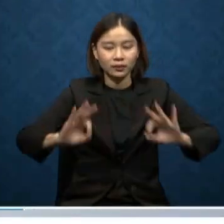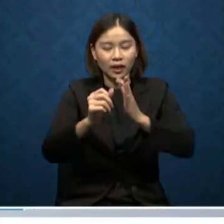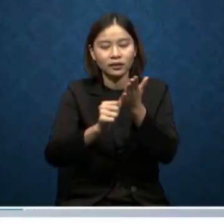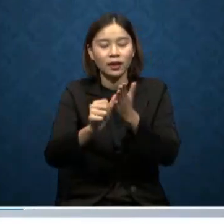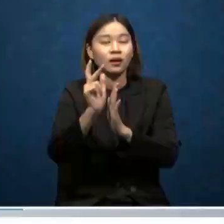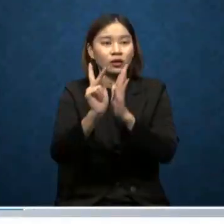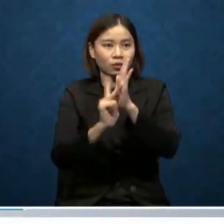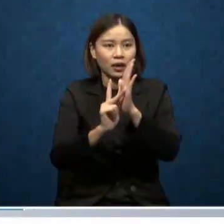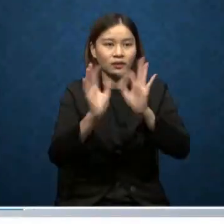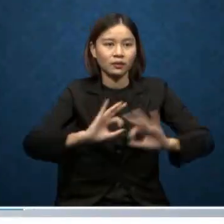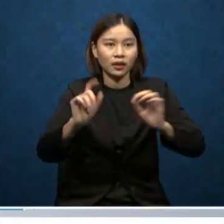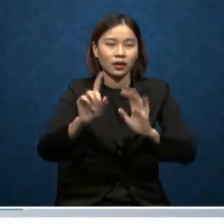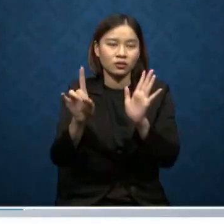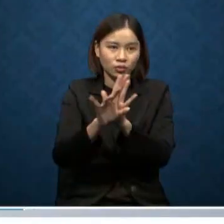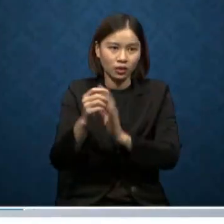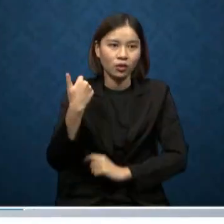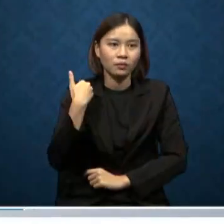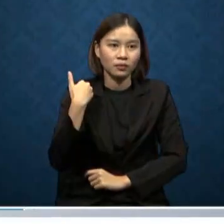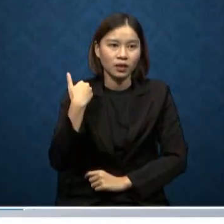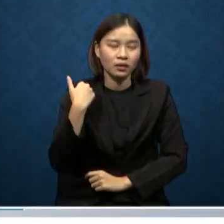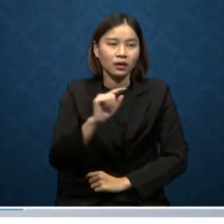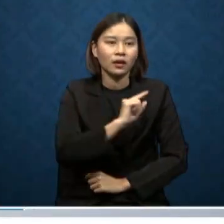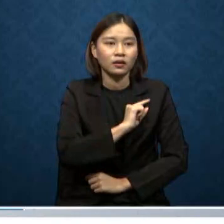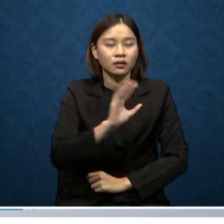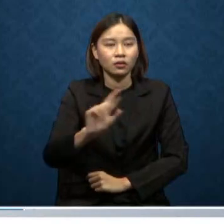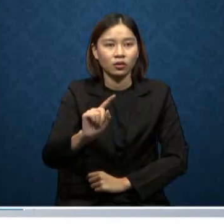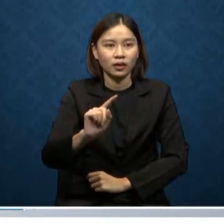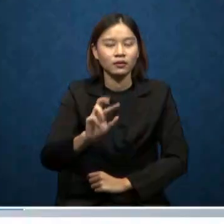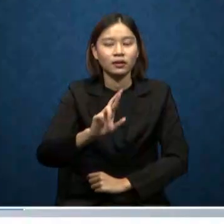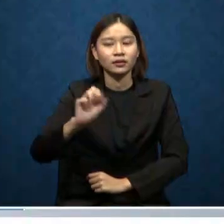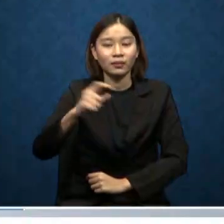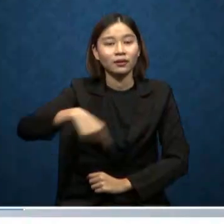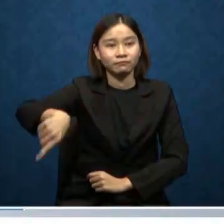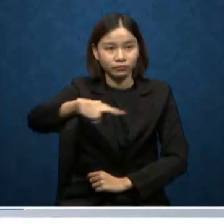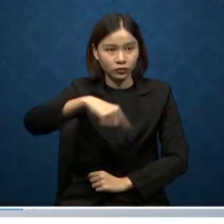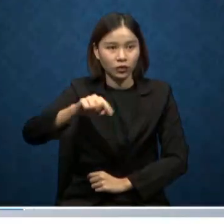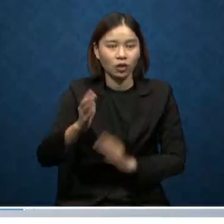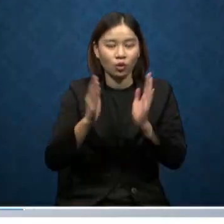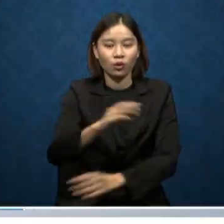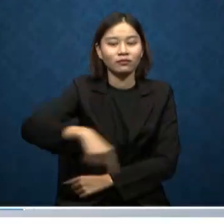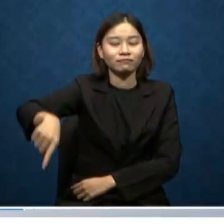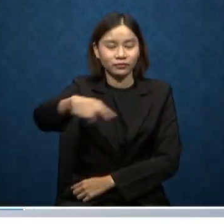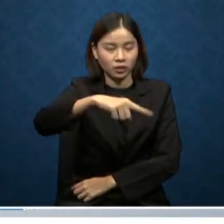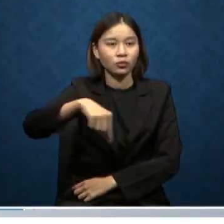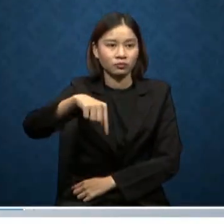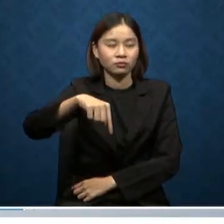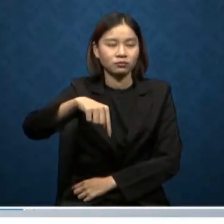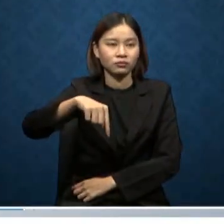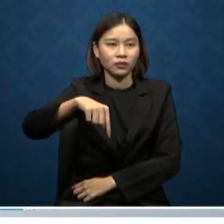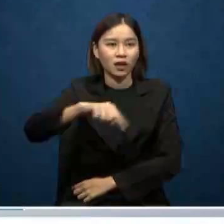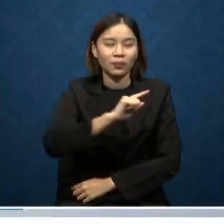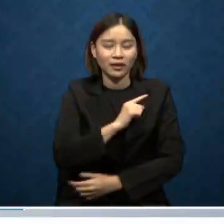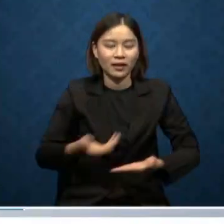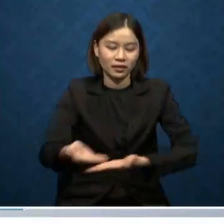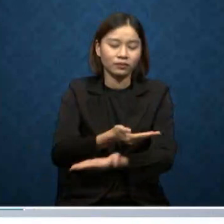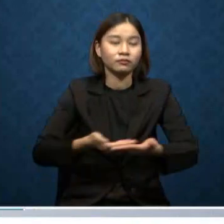ขยกฎหมาย.นอนวสุท้ายกตองกับมาเป็ปภาระของรัศพาซึ่ทุกท่านที่นั่อยในที่นี้ก็คงจะมาเป็